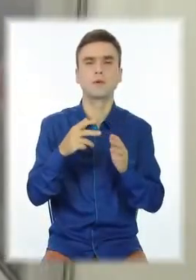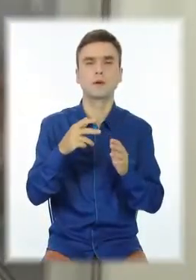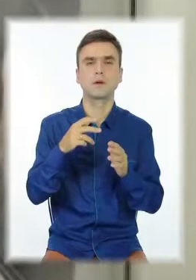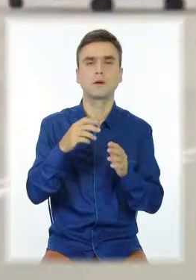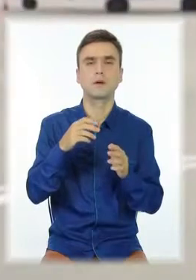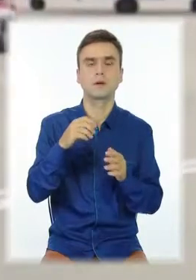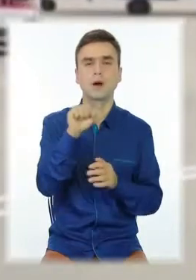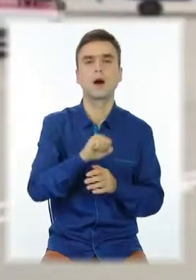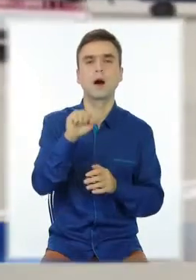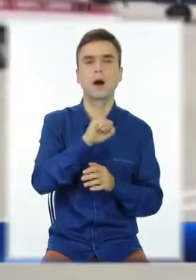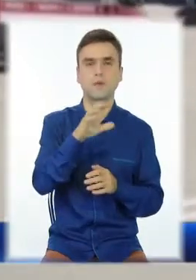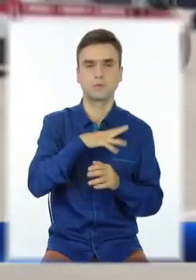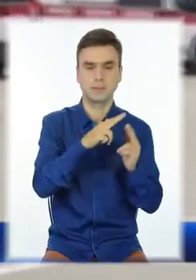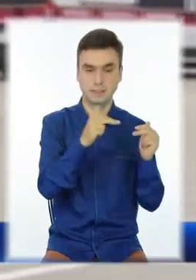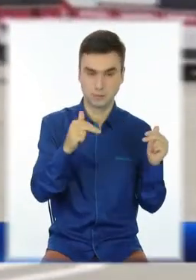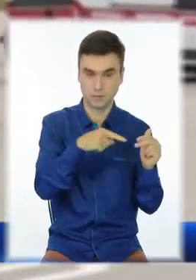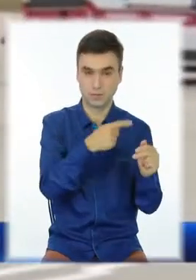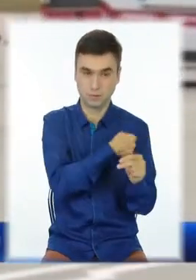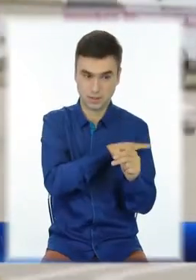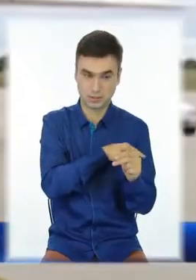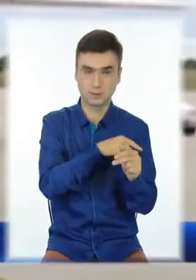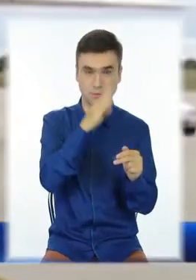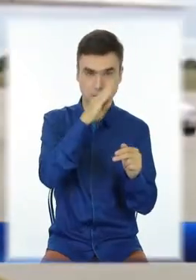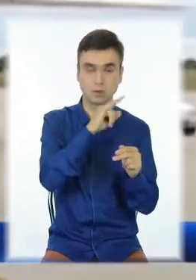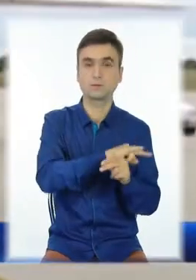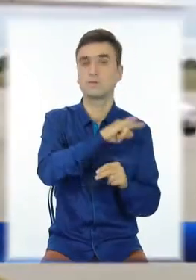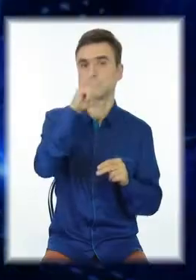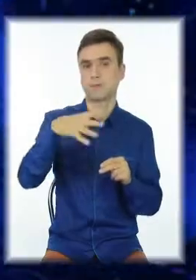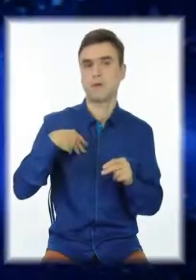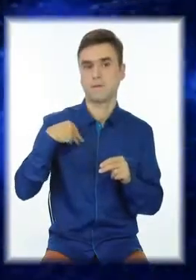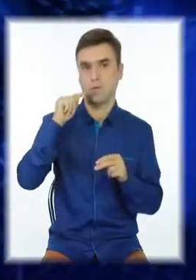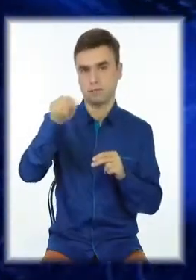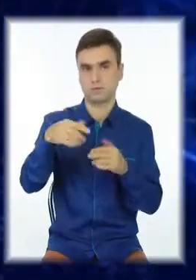клініки Мечнікова доставили до львівського шпиталю.